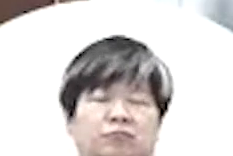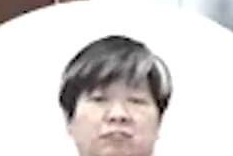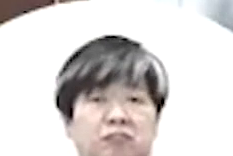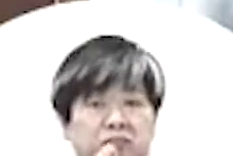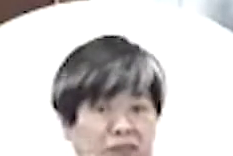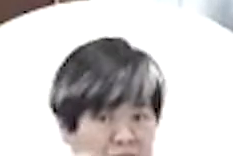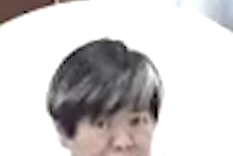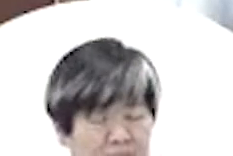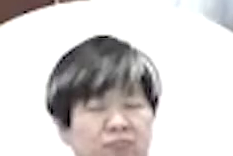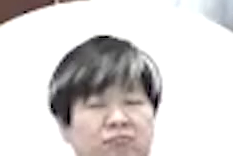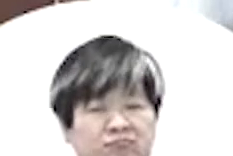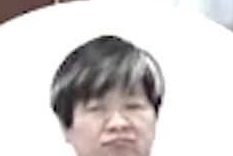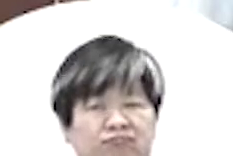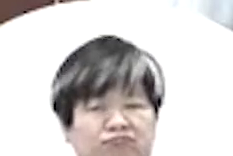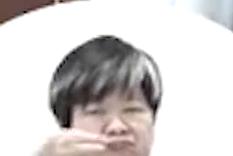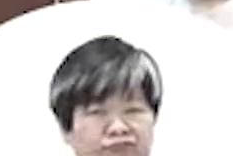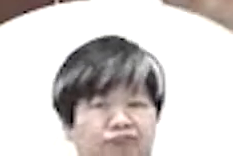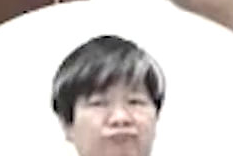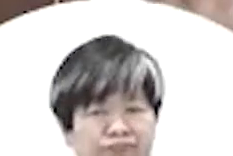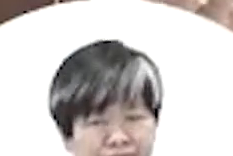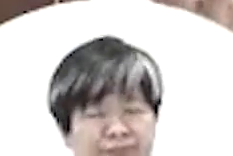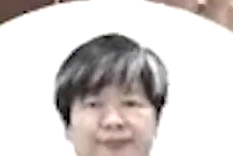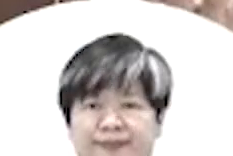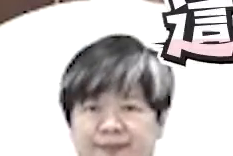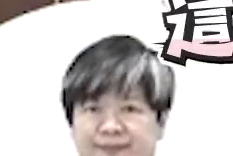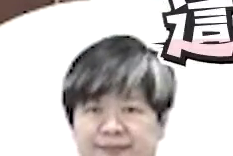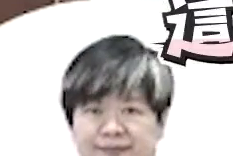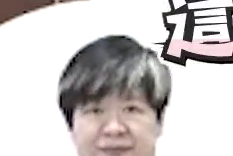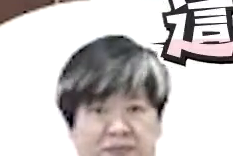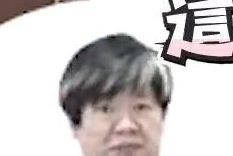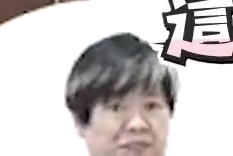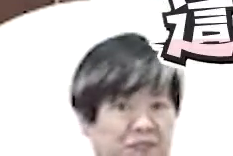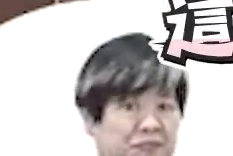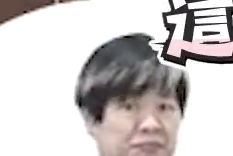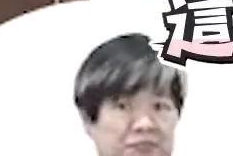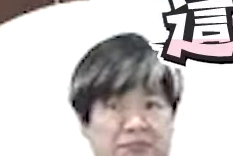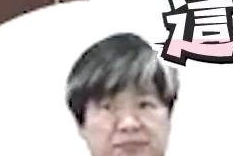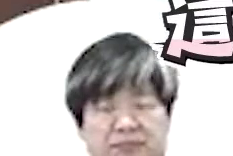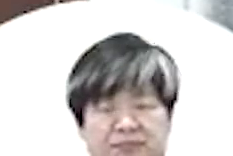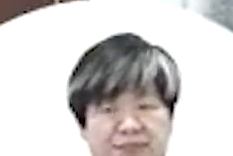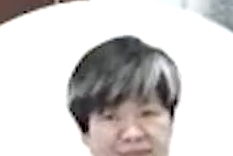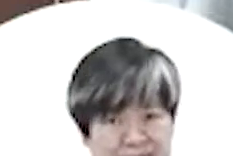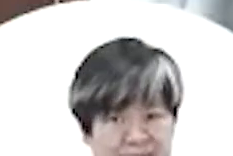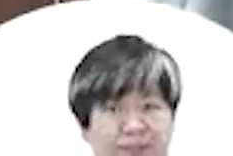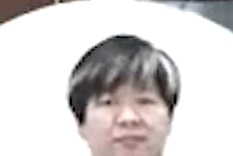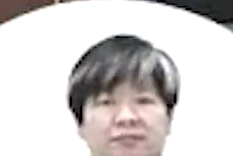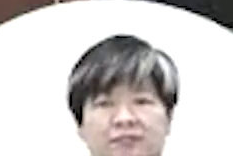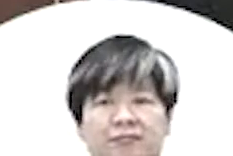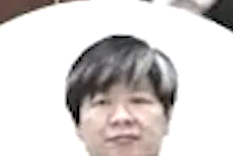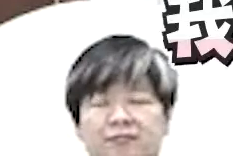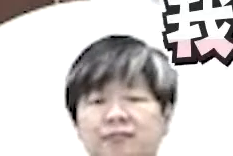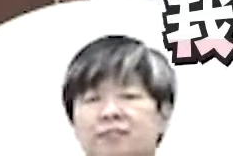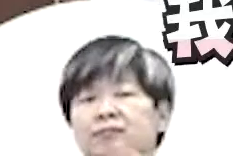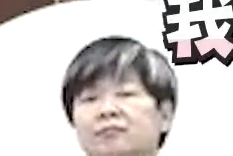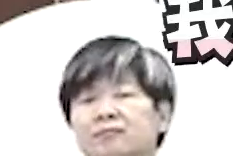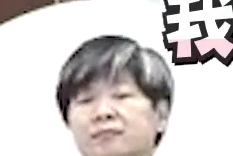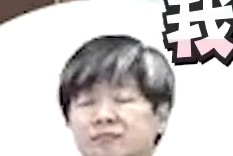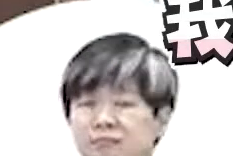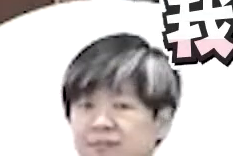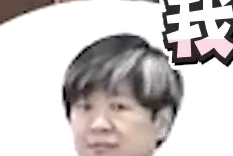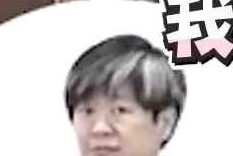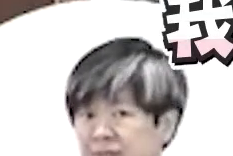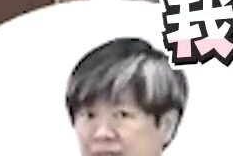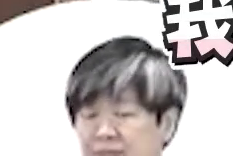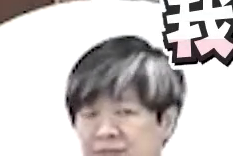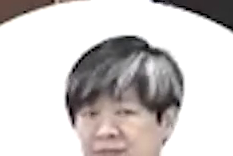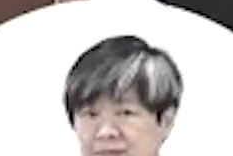定给你补助啊，比如说太极团这个要进去教太极团的啊，你每个地方放几个，那我对你这个太